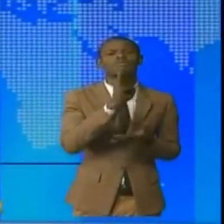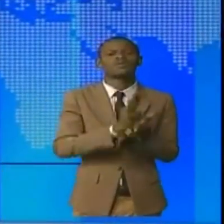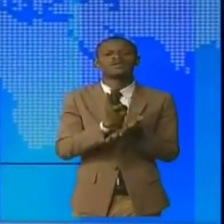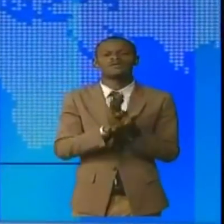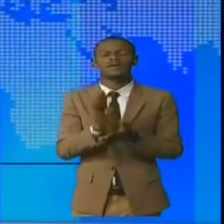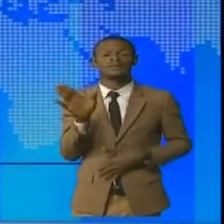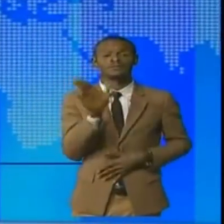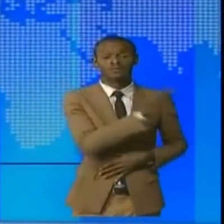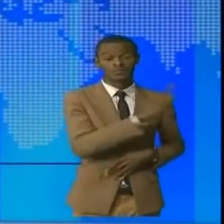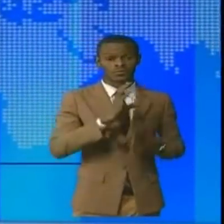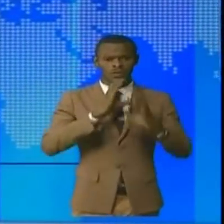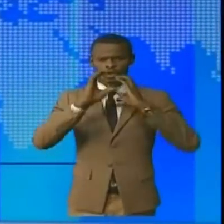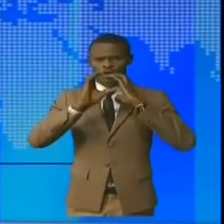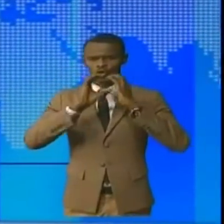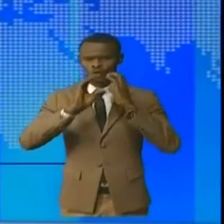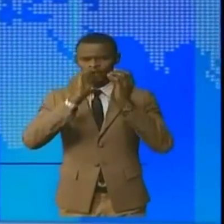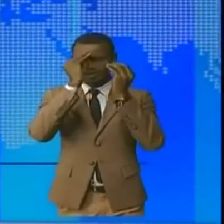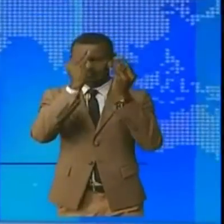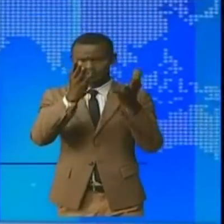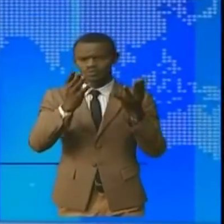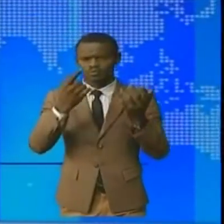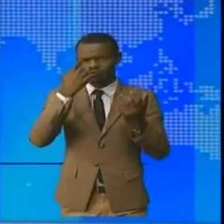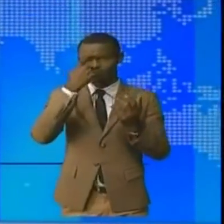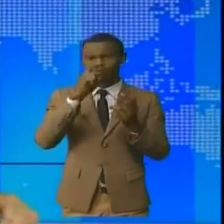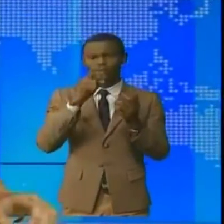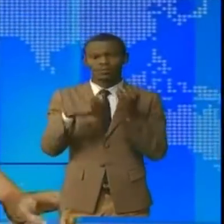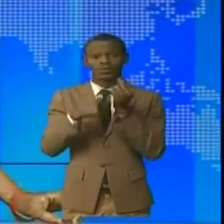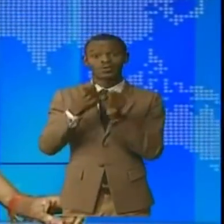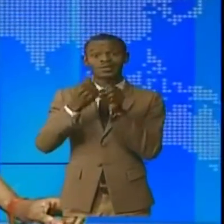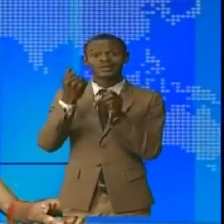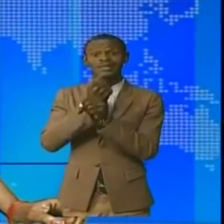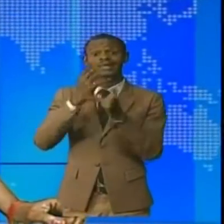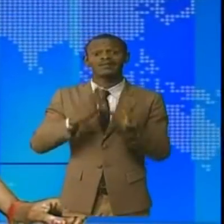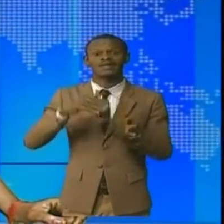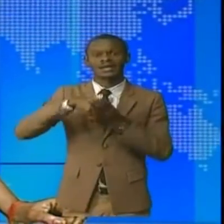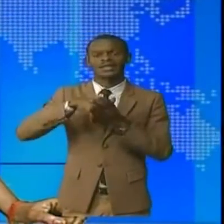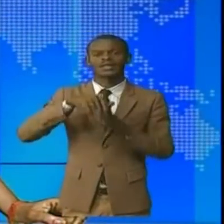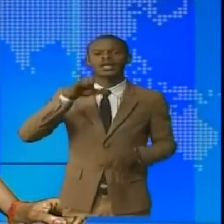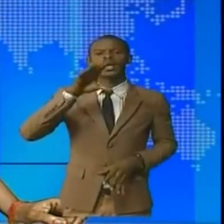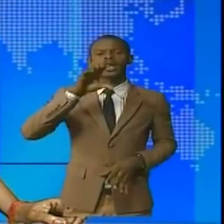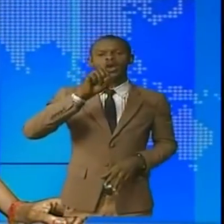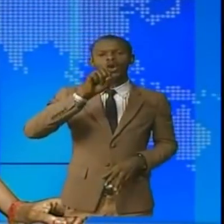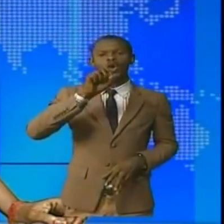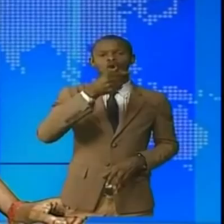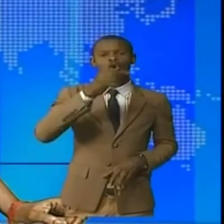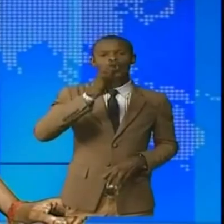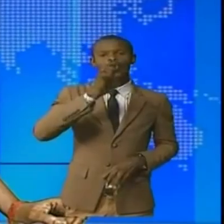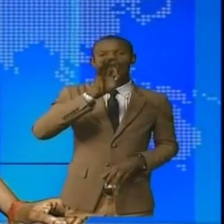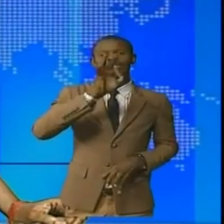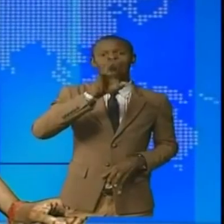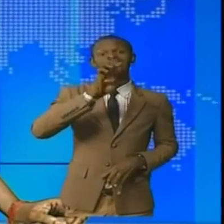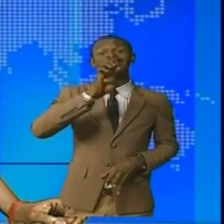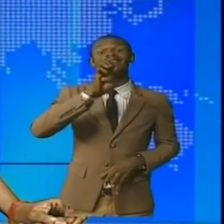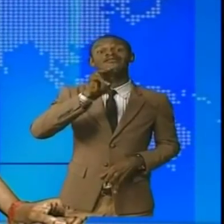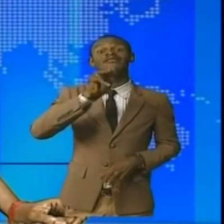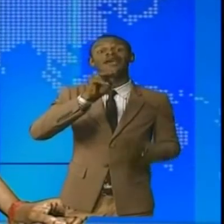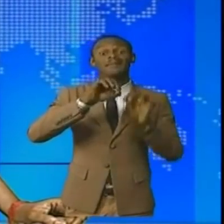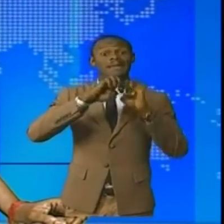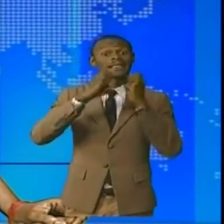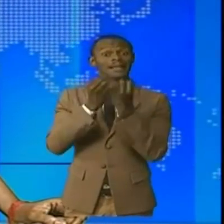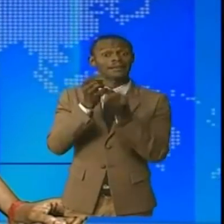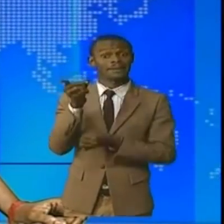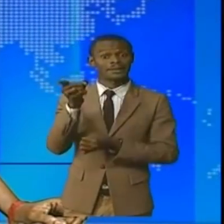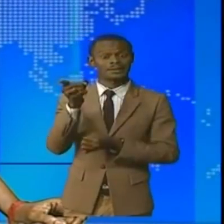c'est communiqué à l'attention des agents et cadres de l'OGFREM. Les conseils d'administration de l'Office de gestion du fret